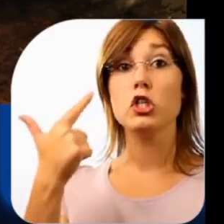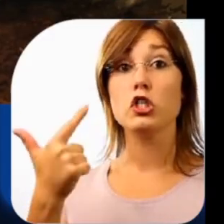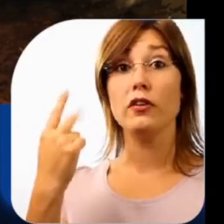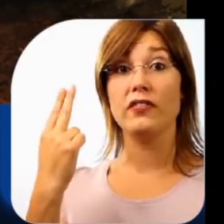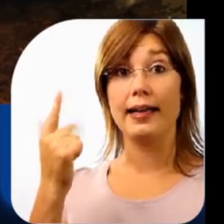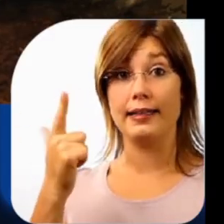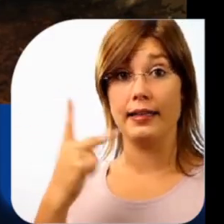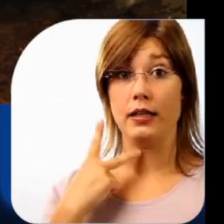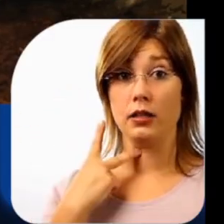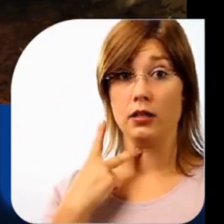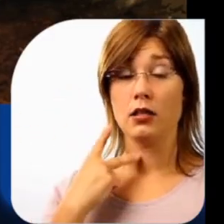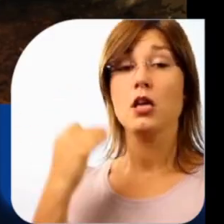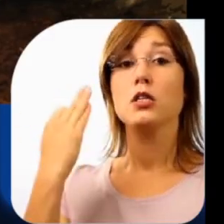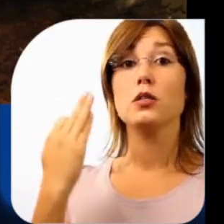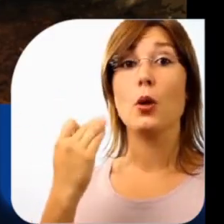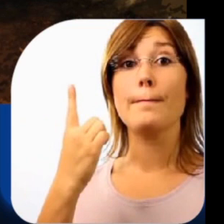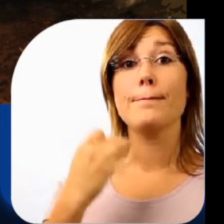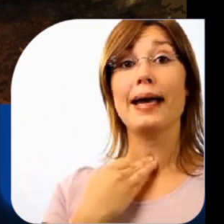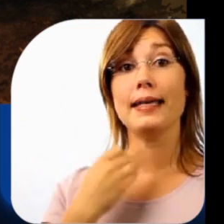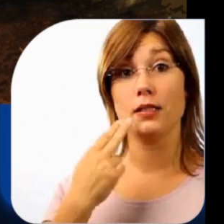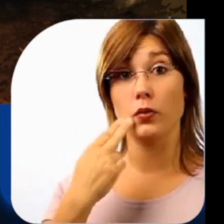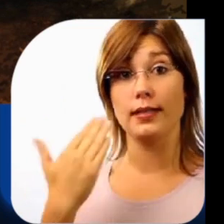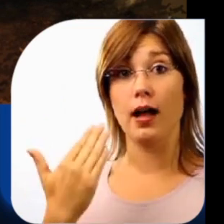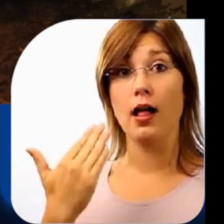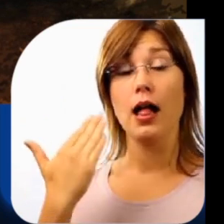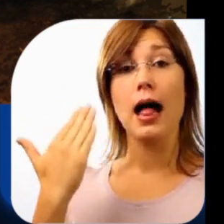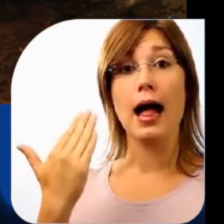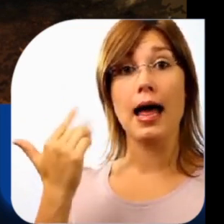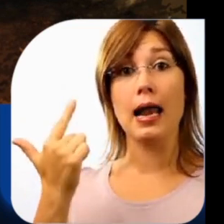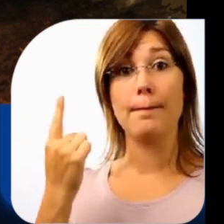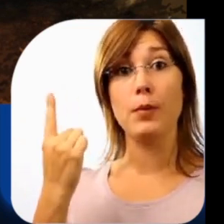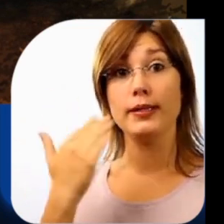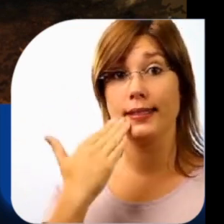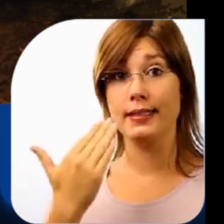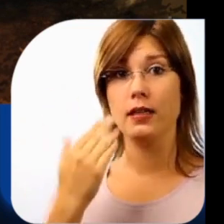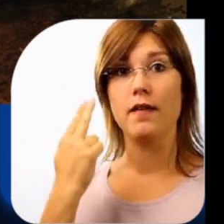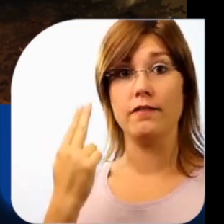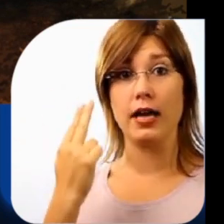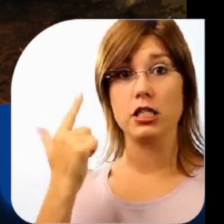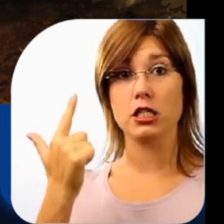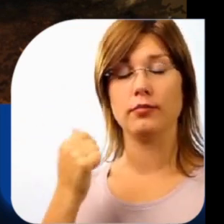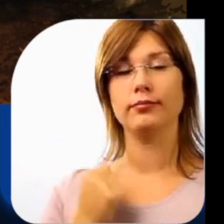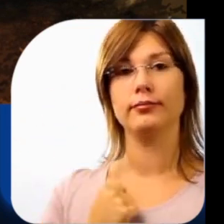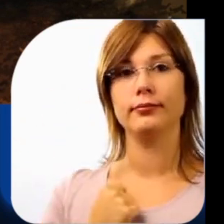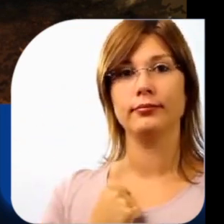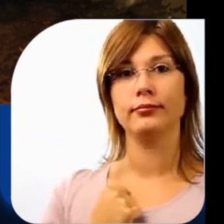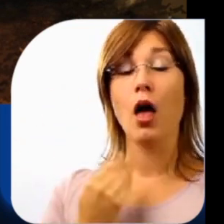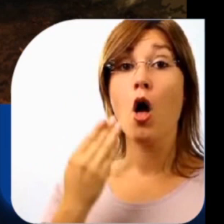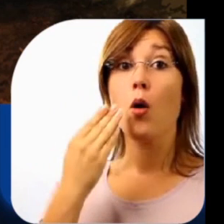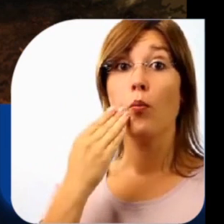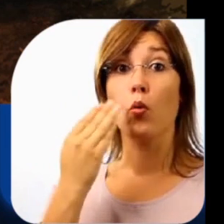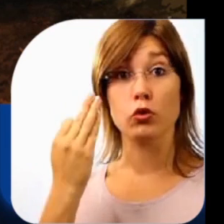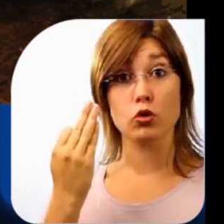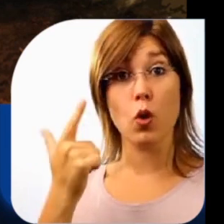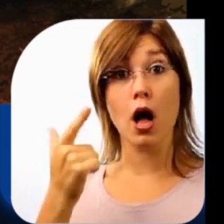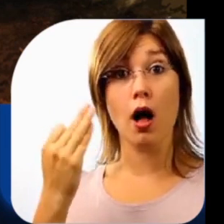Le chevalier se présenta à la petite vache.